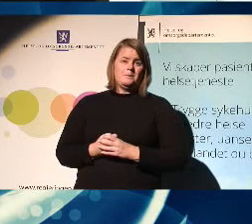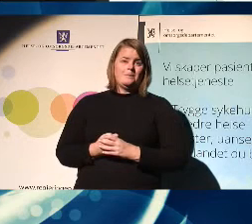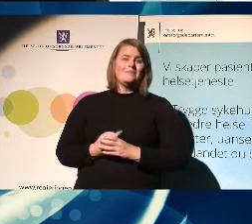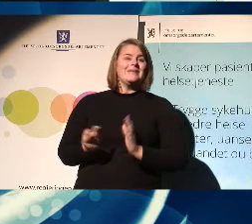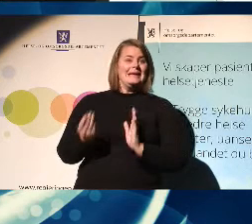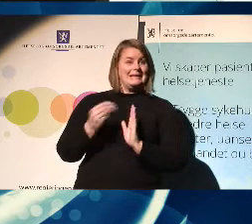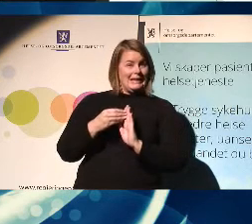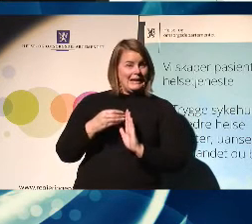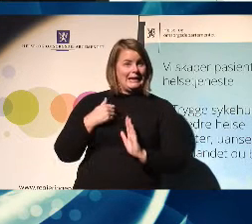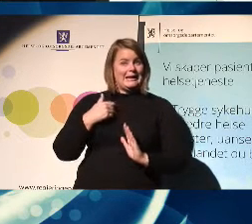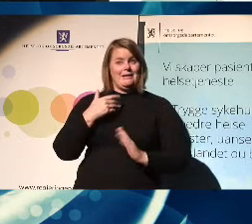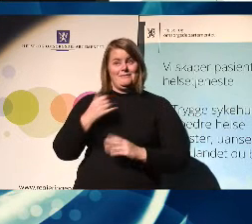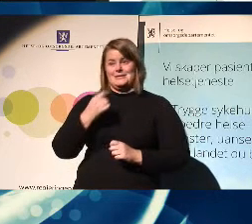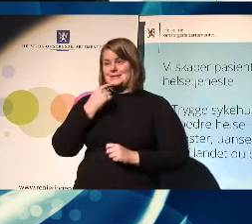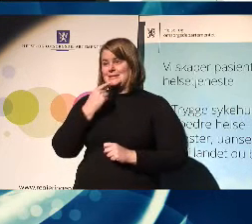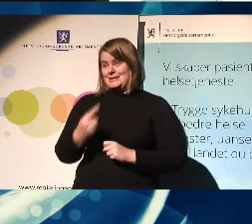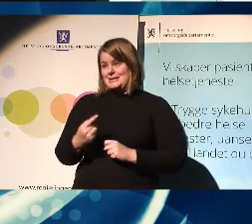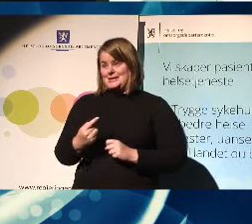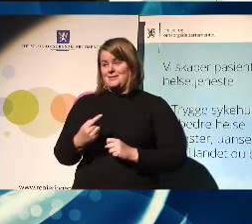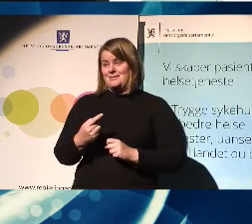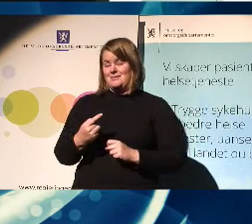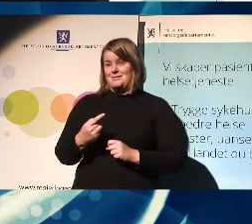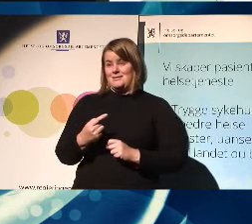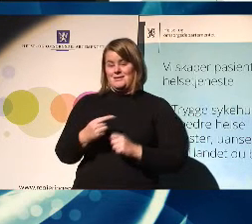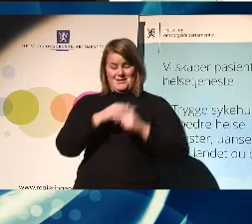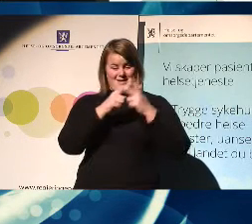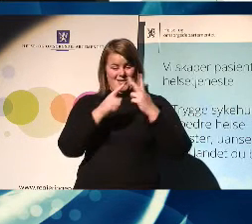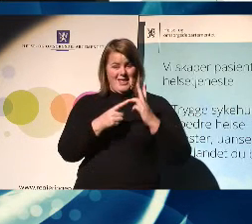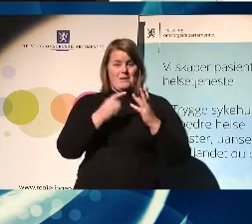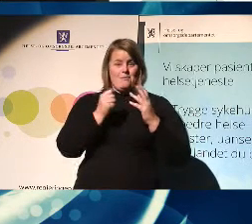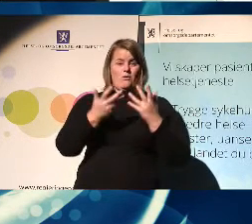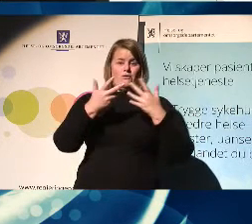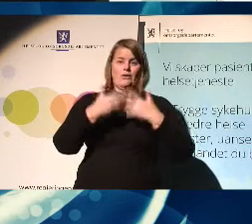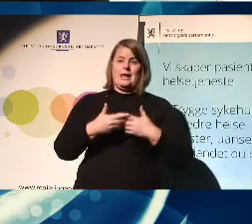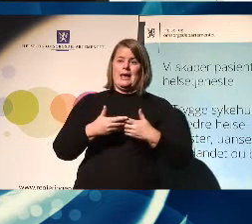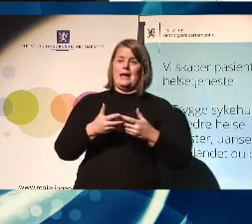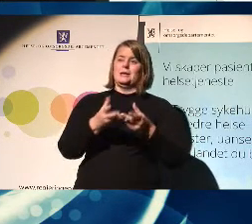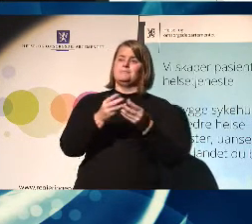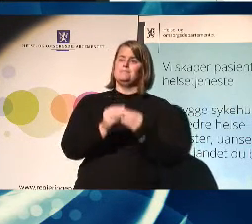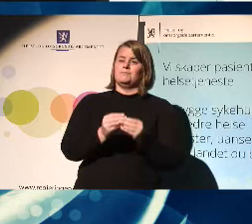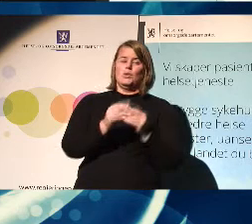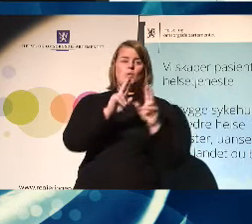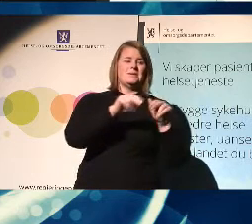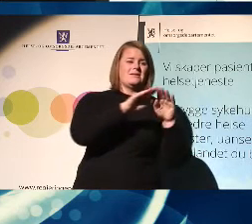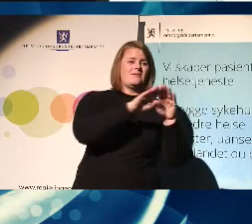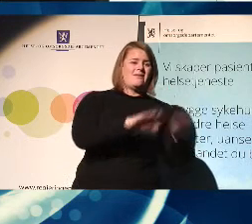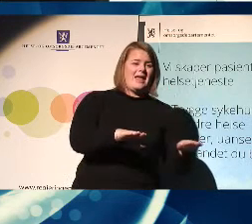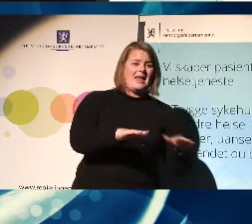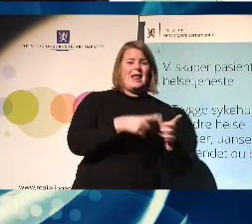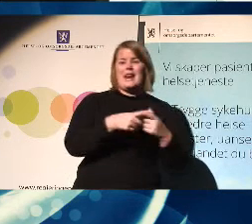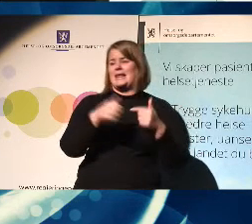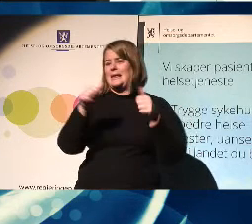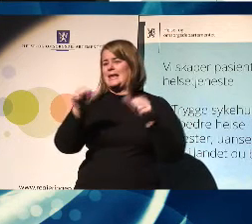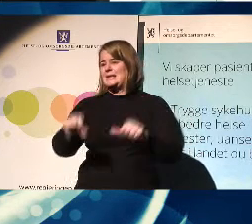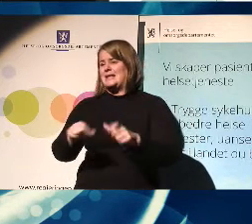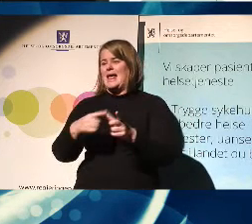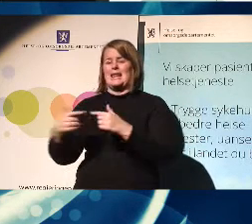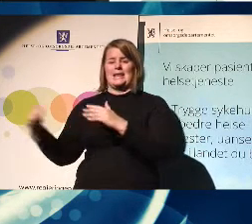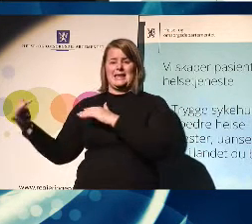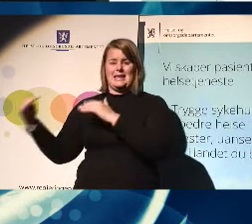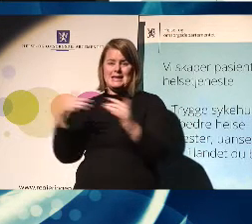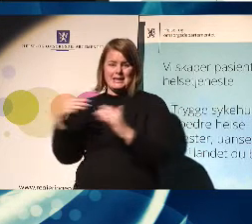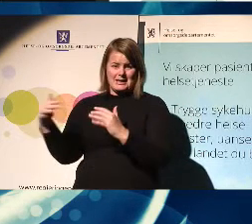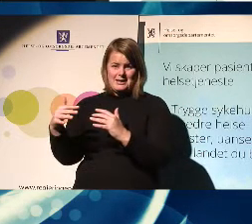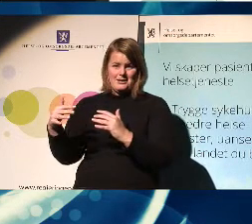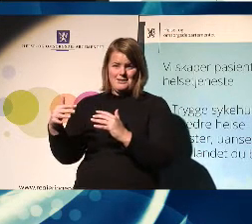pleier jeg nå å si at alt dette må fungere i fred, i krise og i krig. Og når jeg sier krig så